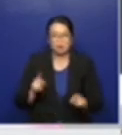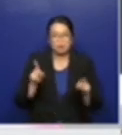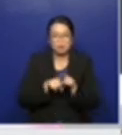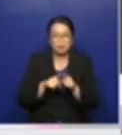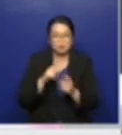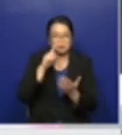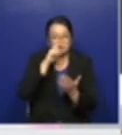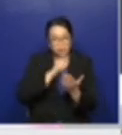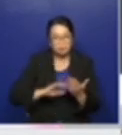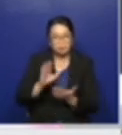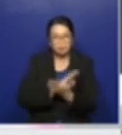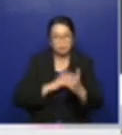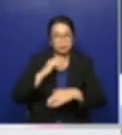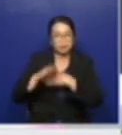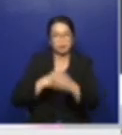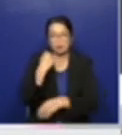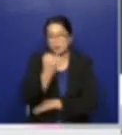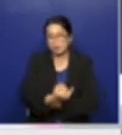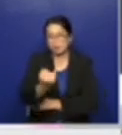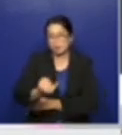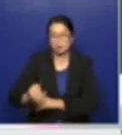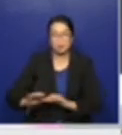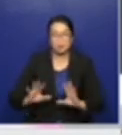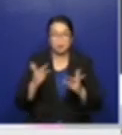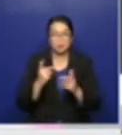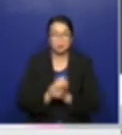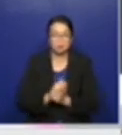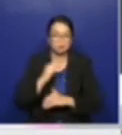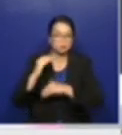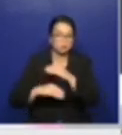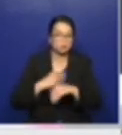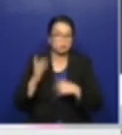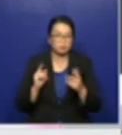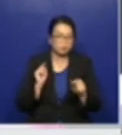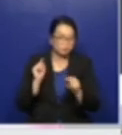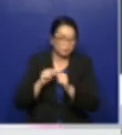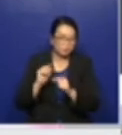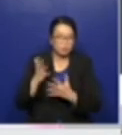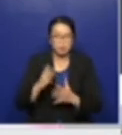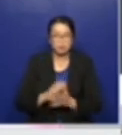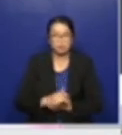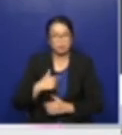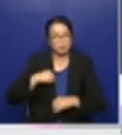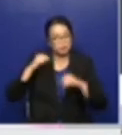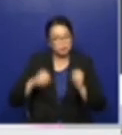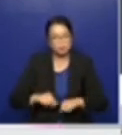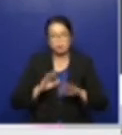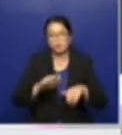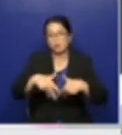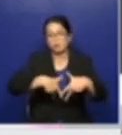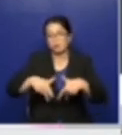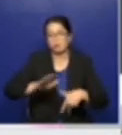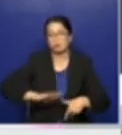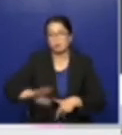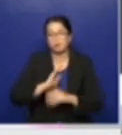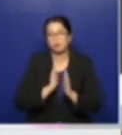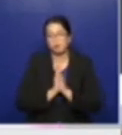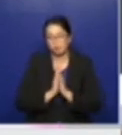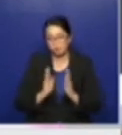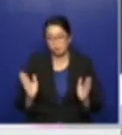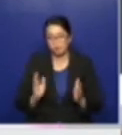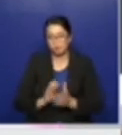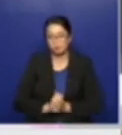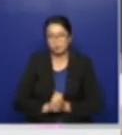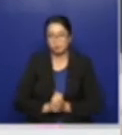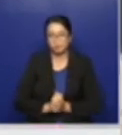รไม่ใช่การปฏิรูปแน่นอนแล้วไม่มีความก้าวหน้าขอยืนยันฝากพี่น้องประชาชนครับขอบคุณครับท่านประธานครับ